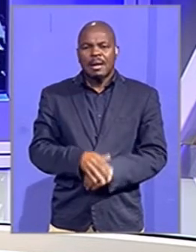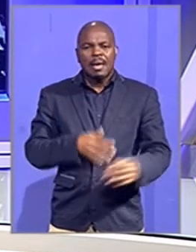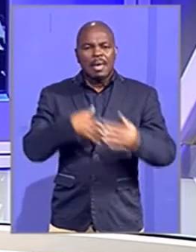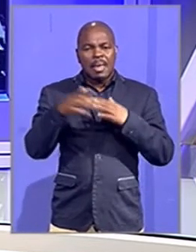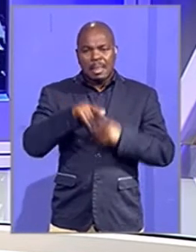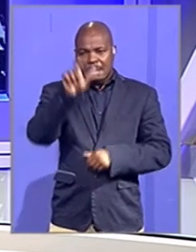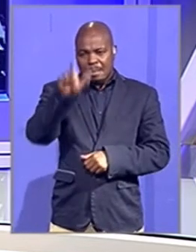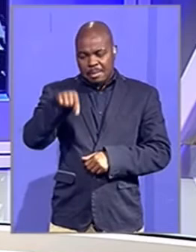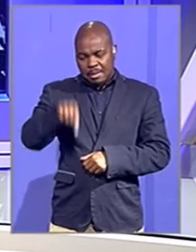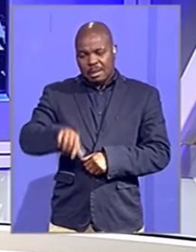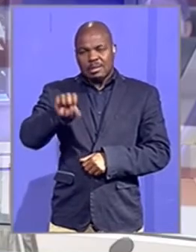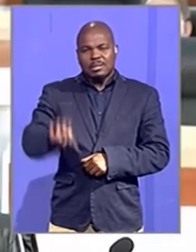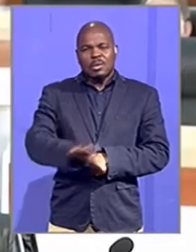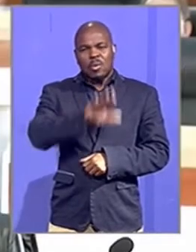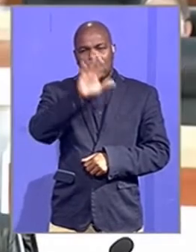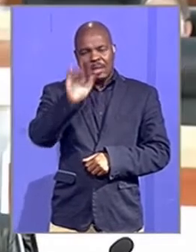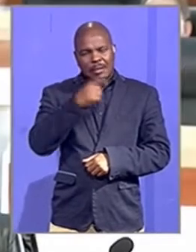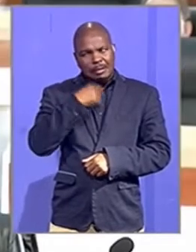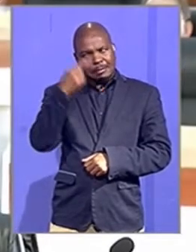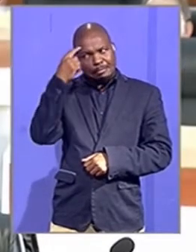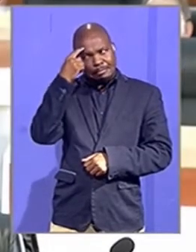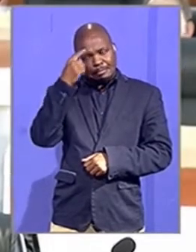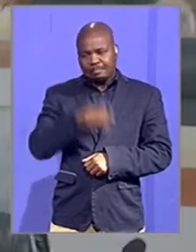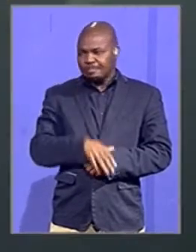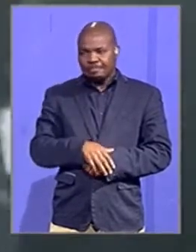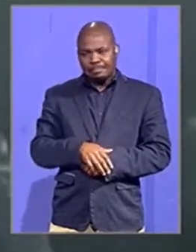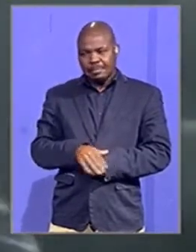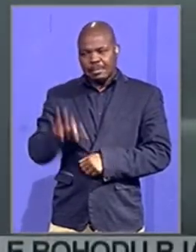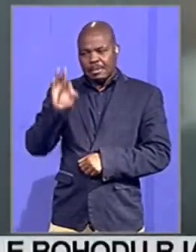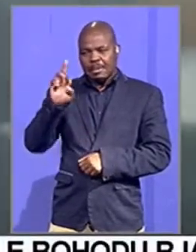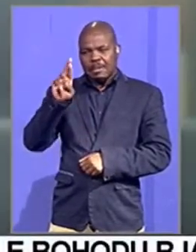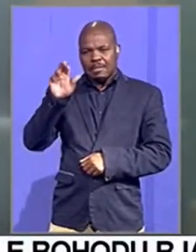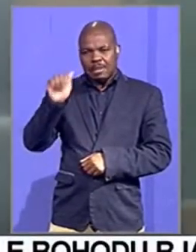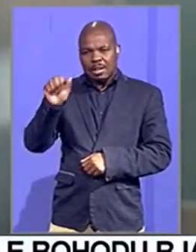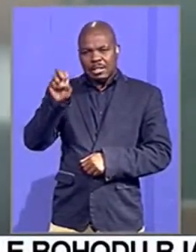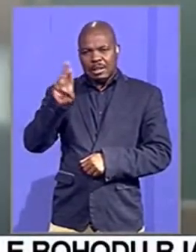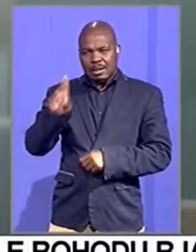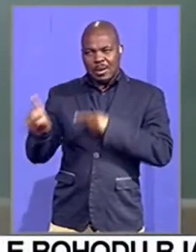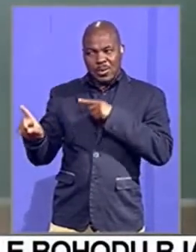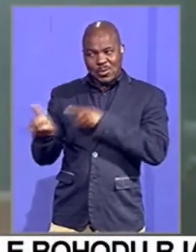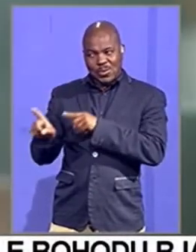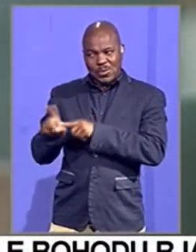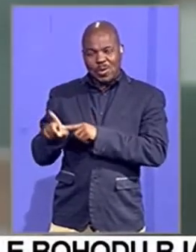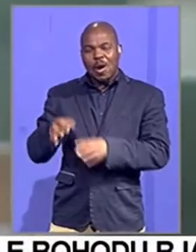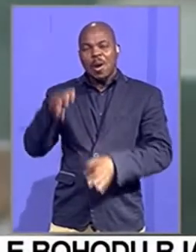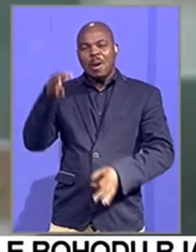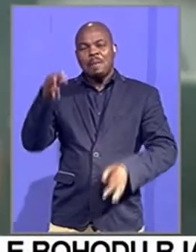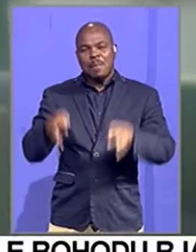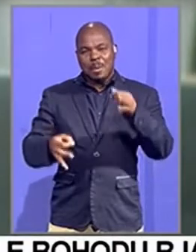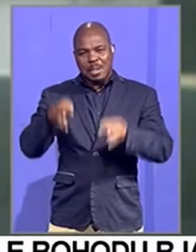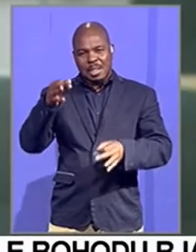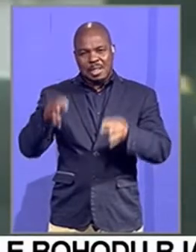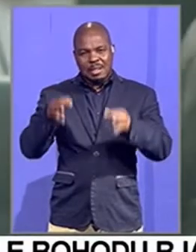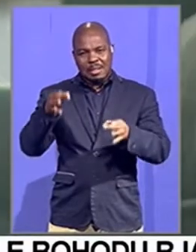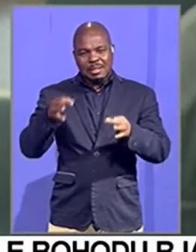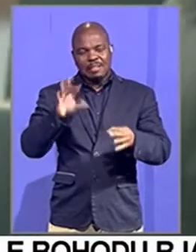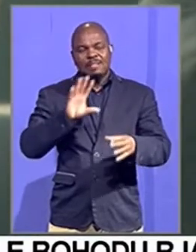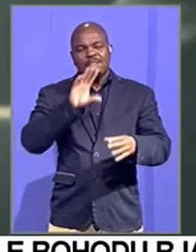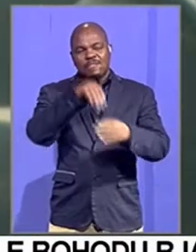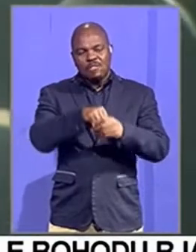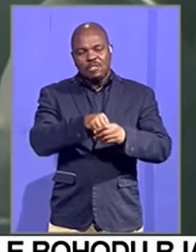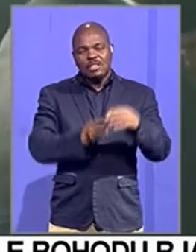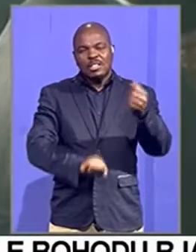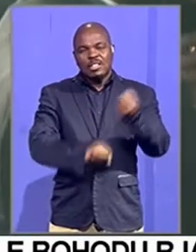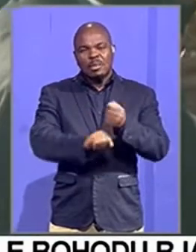ka Afrika Borwa le gona ba gononela gore o ka re ntate Fraser o ka re o raloka dipolotiki tša mo presidente wa